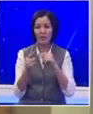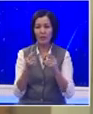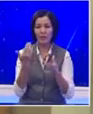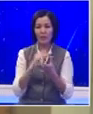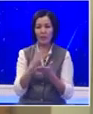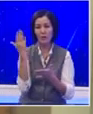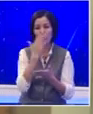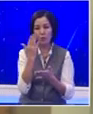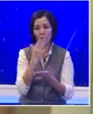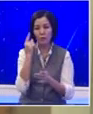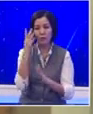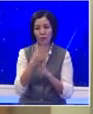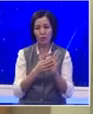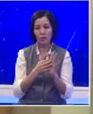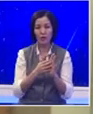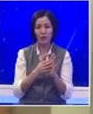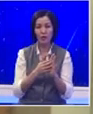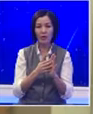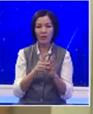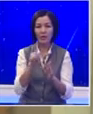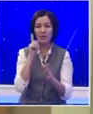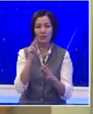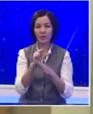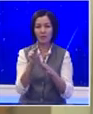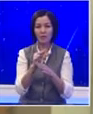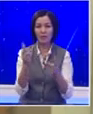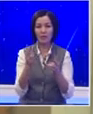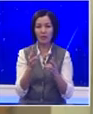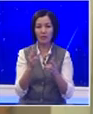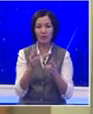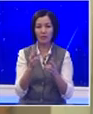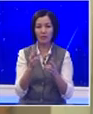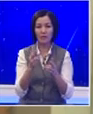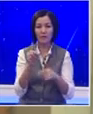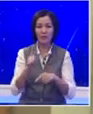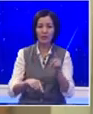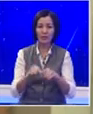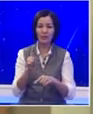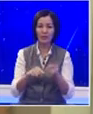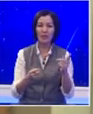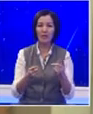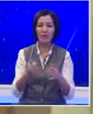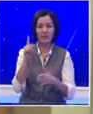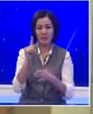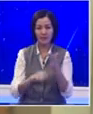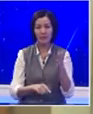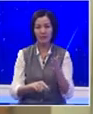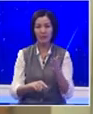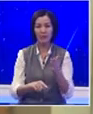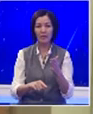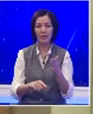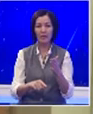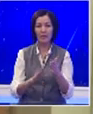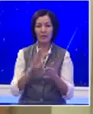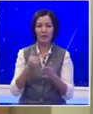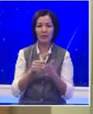бабаларымыздың арта алған дәстүрлері арқылы жастарды тәрбиелей отырып, осы ержандылыққа, имандылыққа тәрбиелеуді мен өзіме баста мақсат